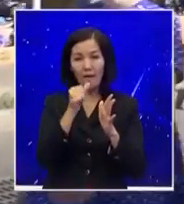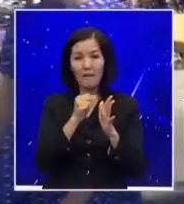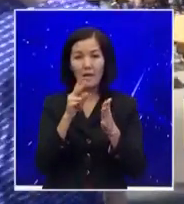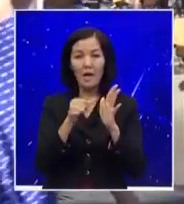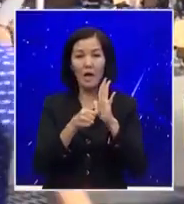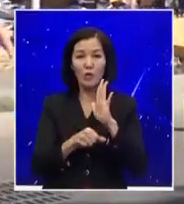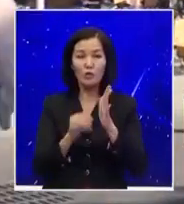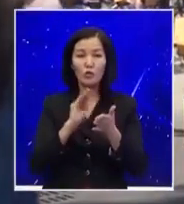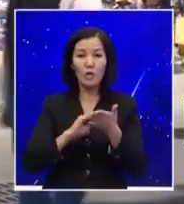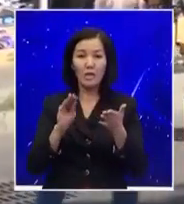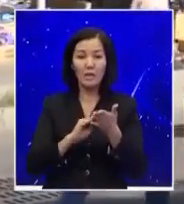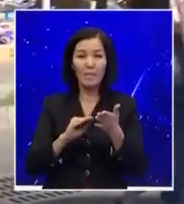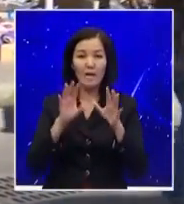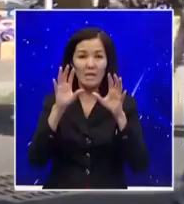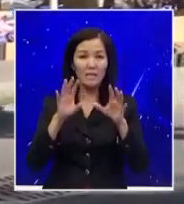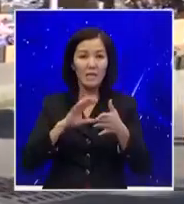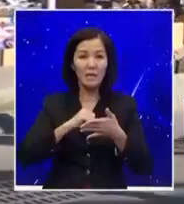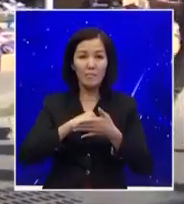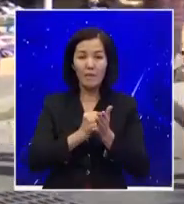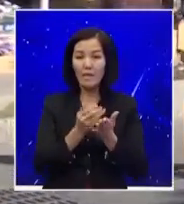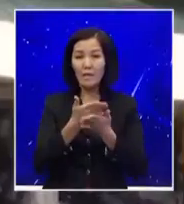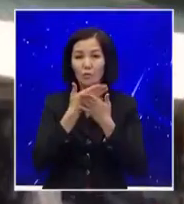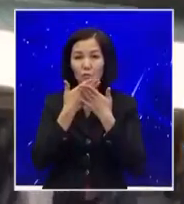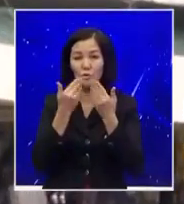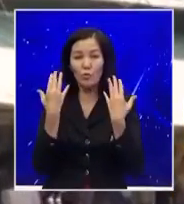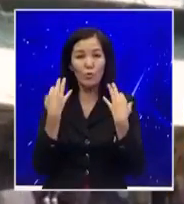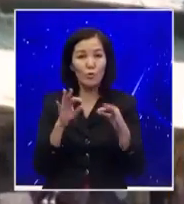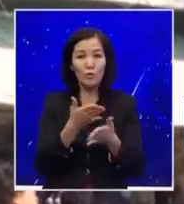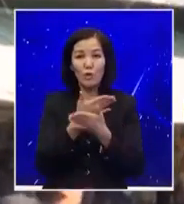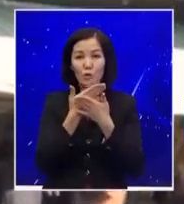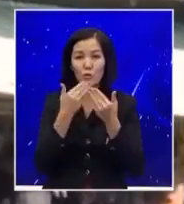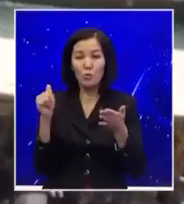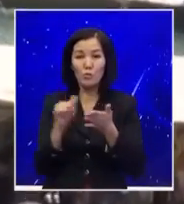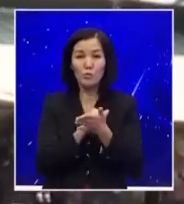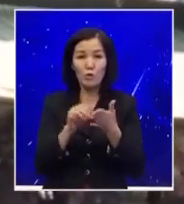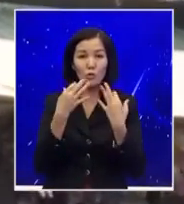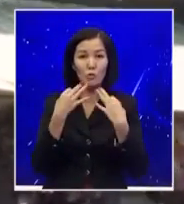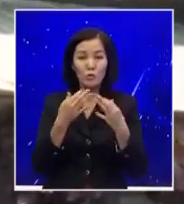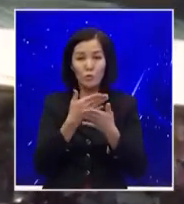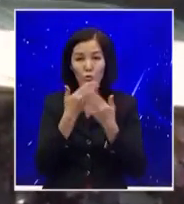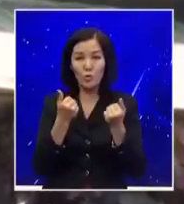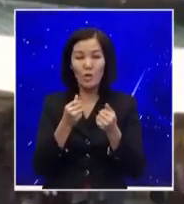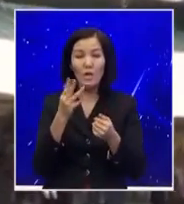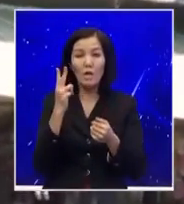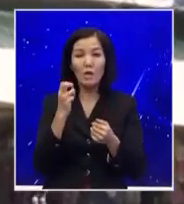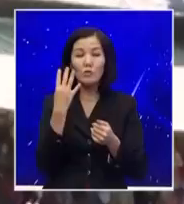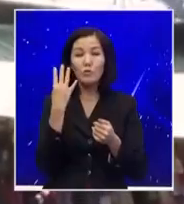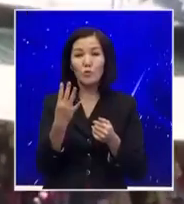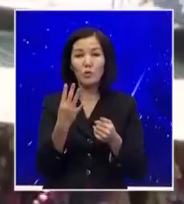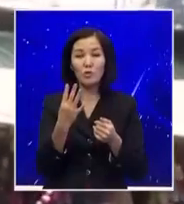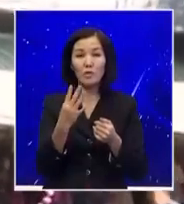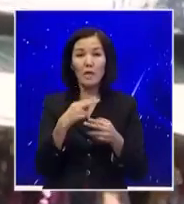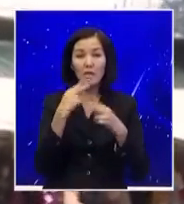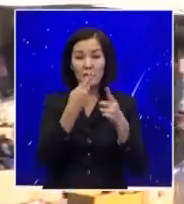толтырылды. Бұл заңмен белгіленбеген жерде сауда жасаған үшін әкімшілік құқық бұзушылық кодексінің 204-ші бабына сәйкес ең алдымен